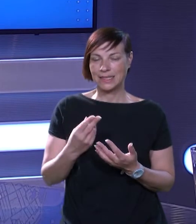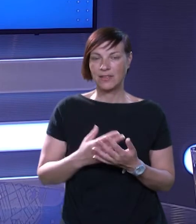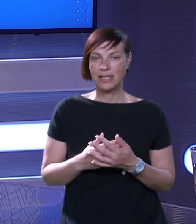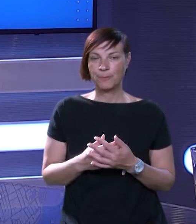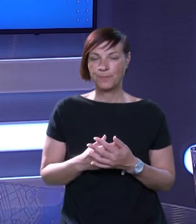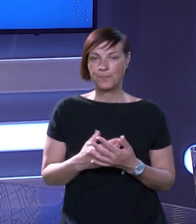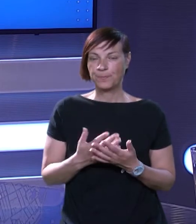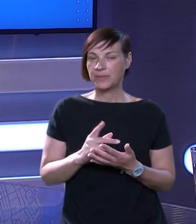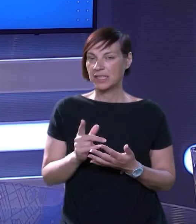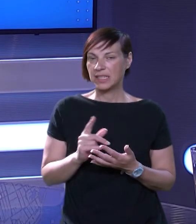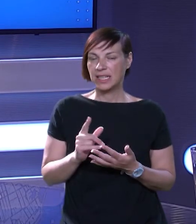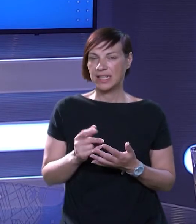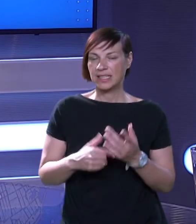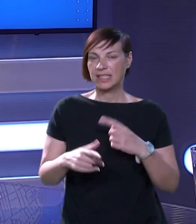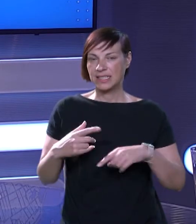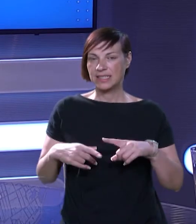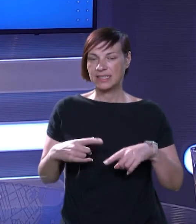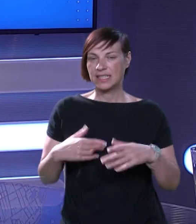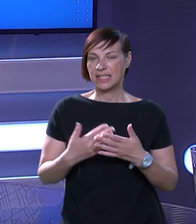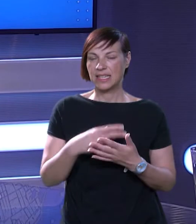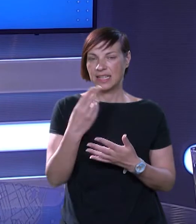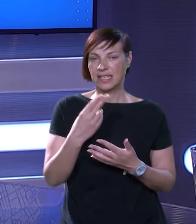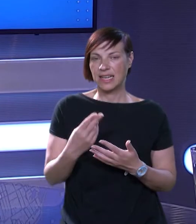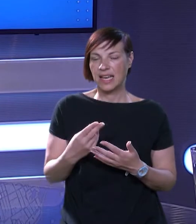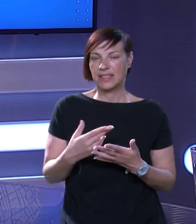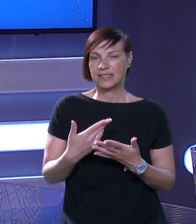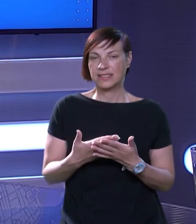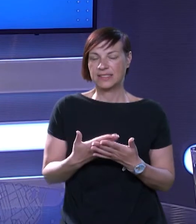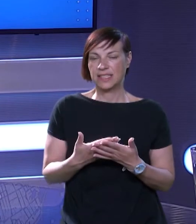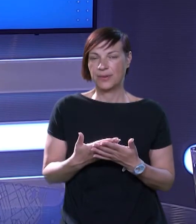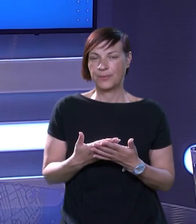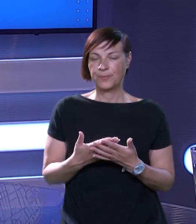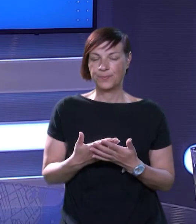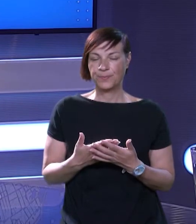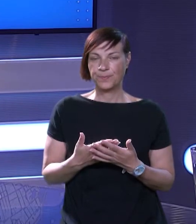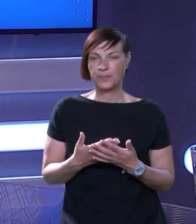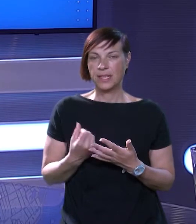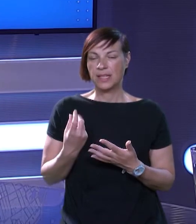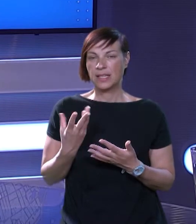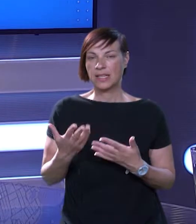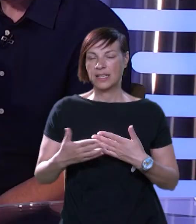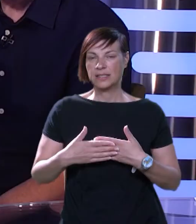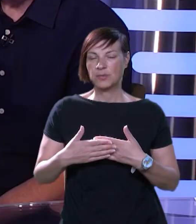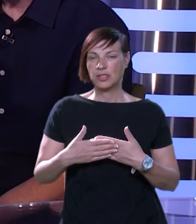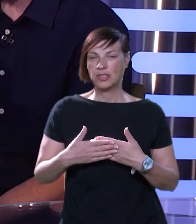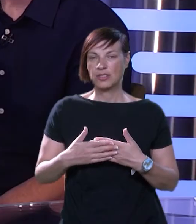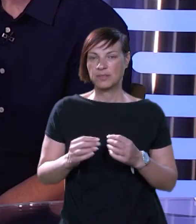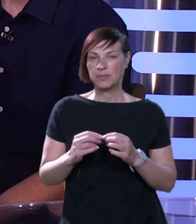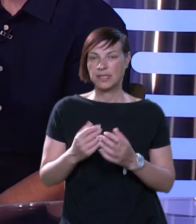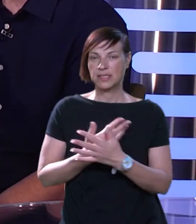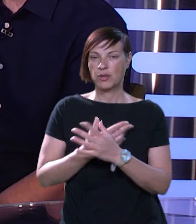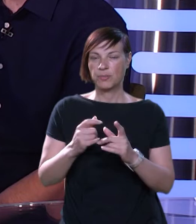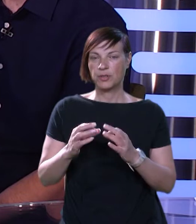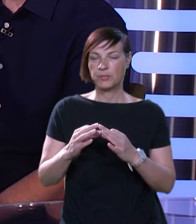kreativan. Njega nije naslijedila niti takva kreacija, niti takva beskompromisnost. Kad smo kod beskompromisnosti i